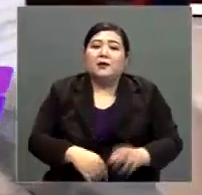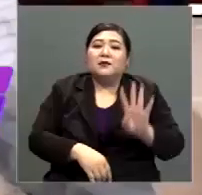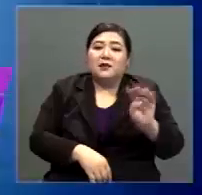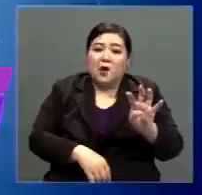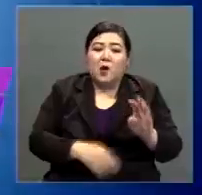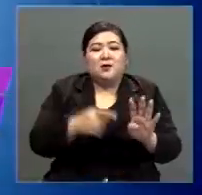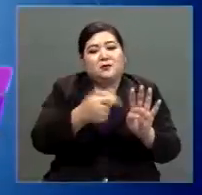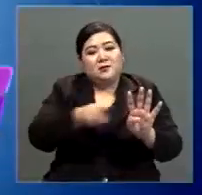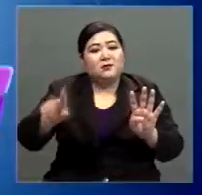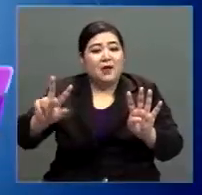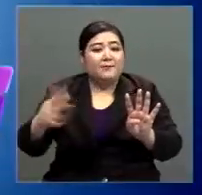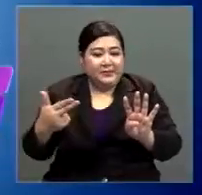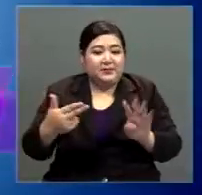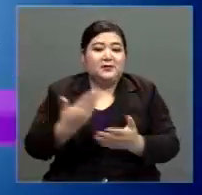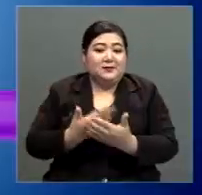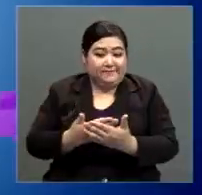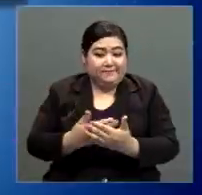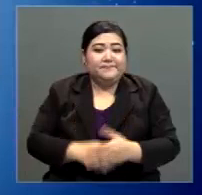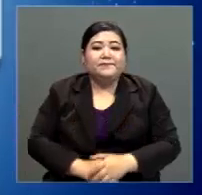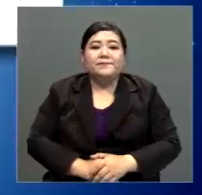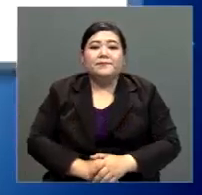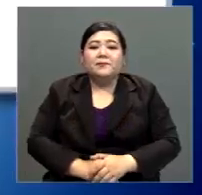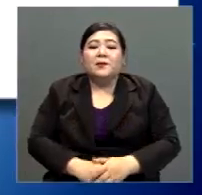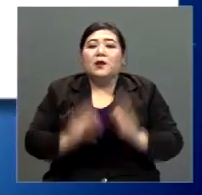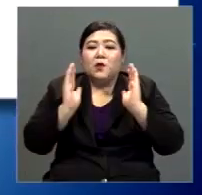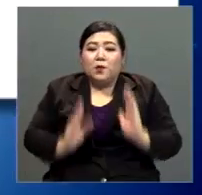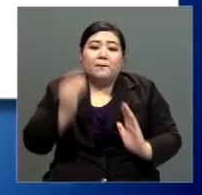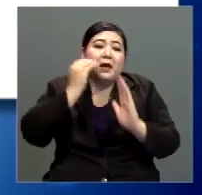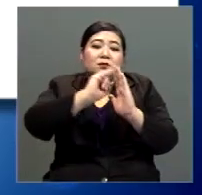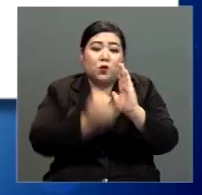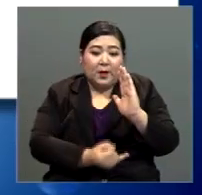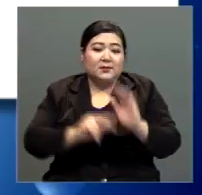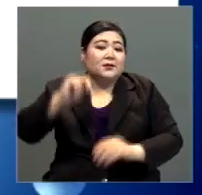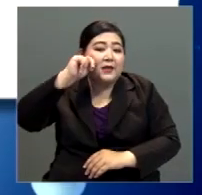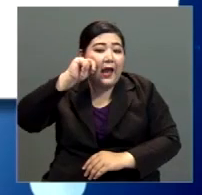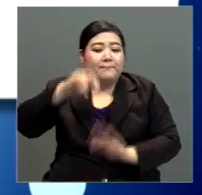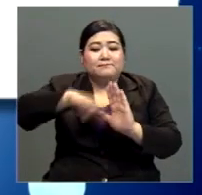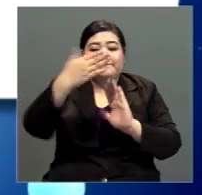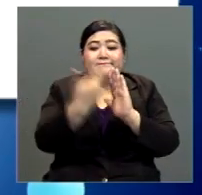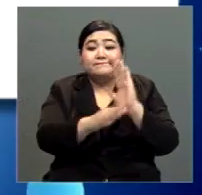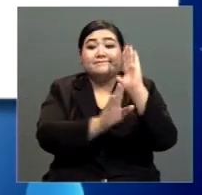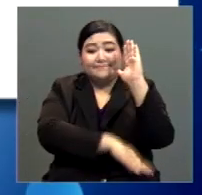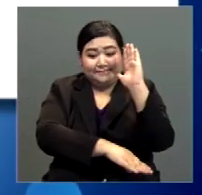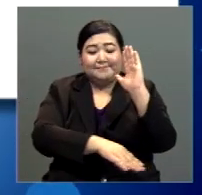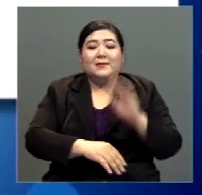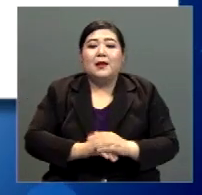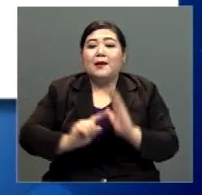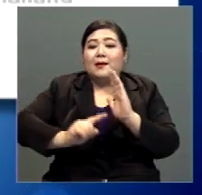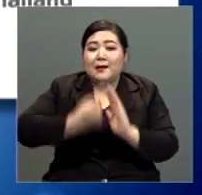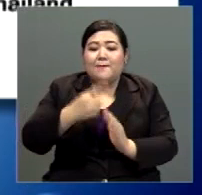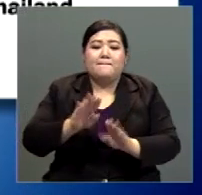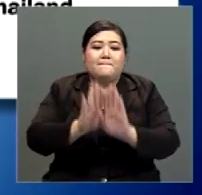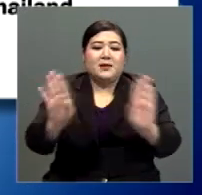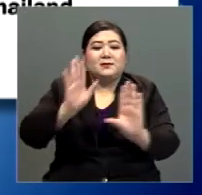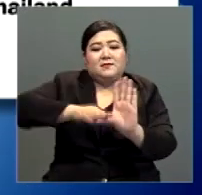าทสำหรับประชาชนที่อาศัยอยู่ในเขตต่างจังหวัดจะใช้บริการของการประปาส่วนภูมิภาคจะเริ่มเปิดให้ลงท